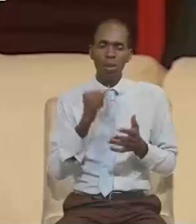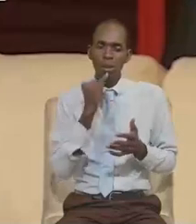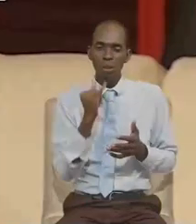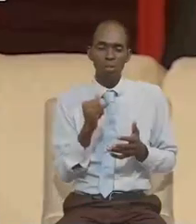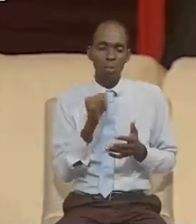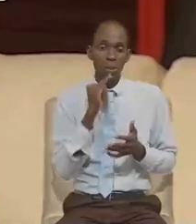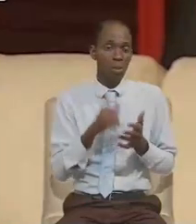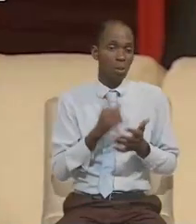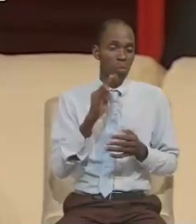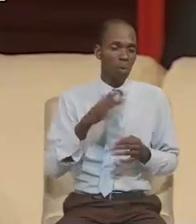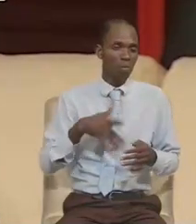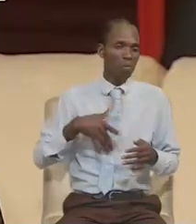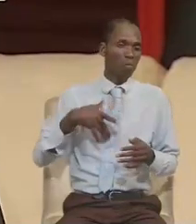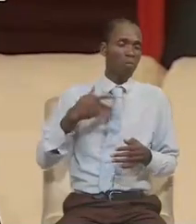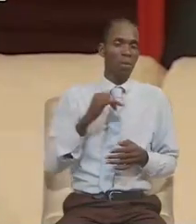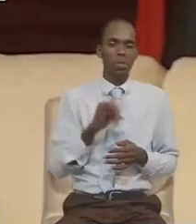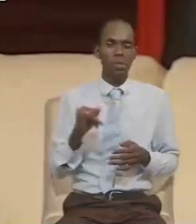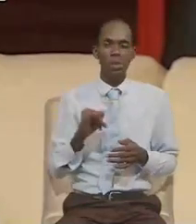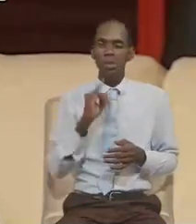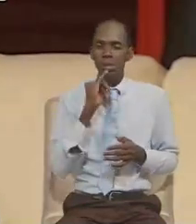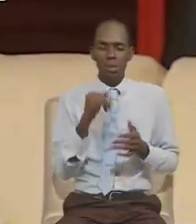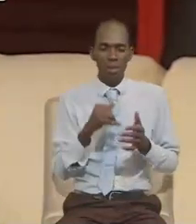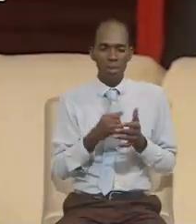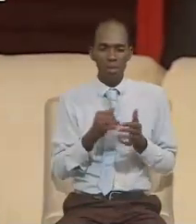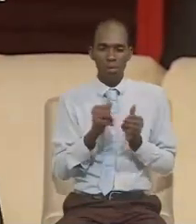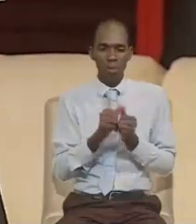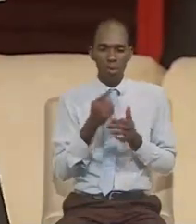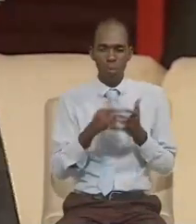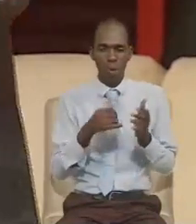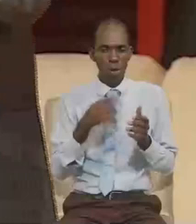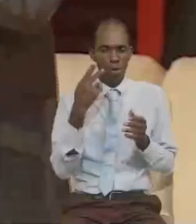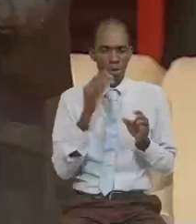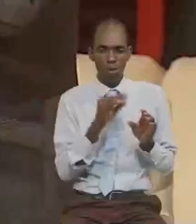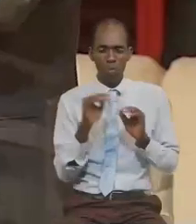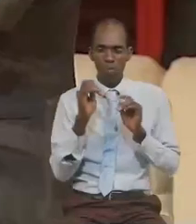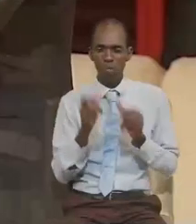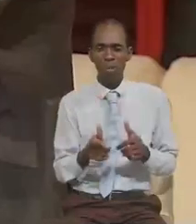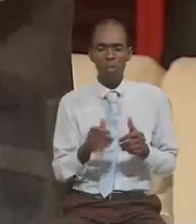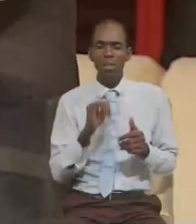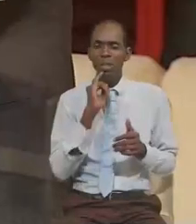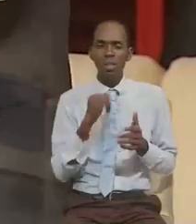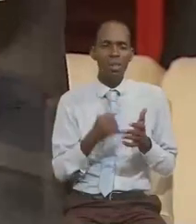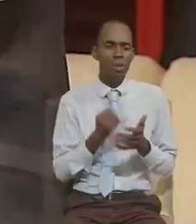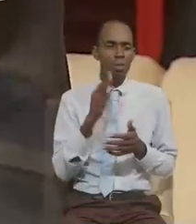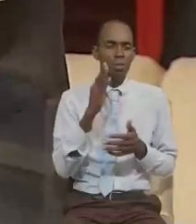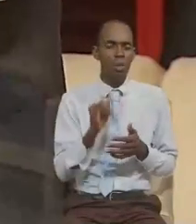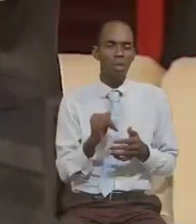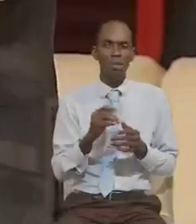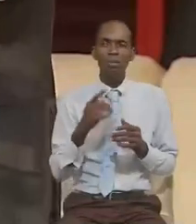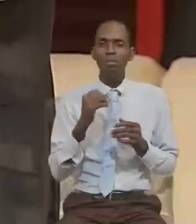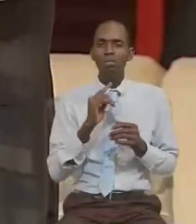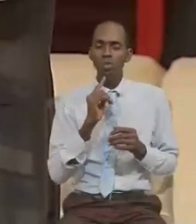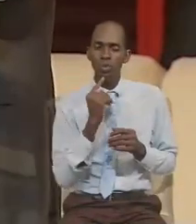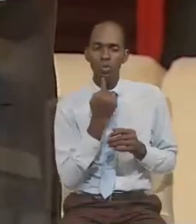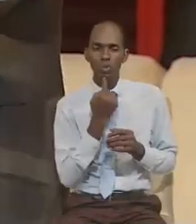par une lumière? Est-ce que ce n'est pas une voix audible? Le Seigneur nous dit maintenant que quiconque reçoit Jésus-Christ dans sa